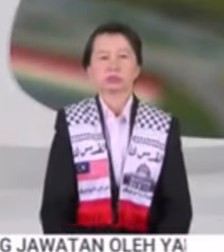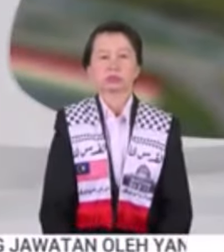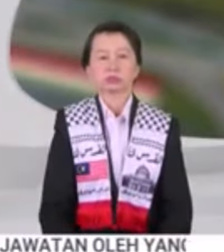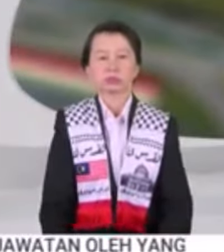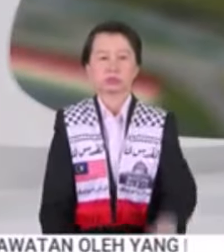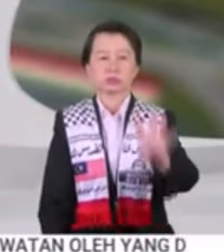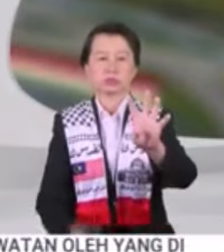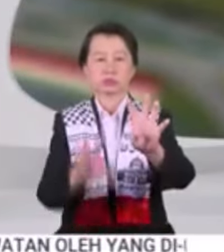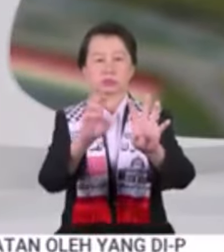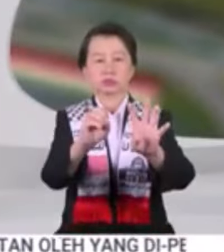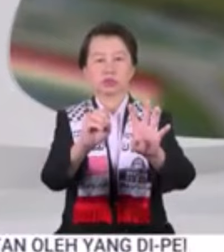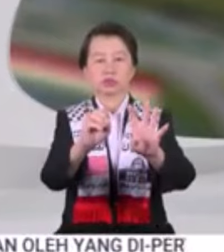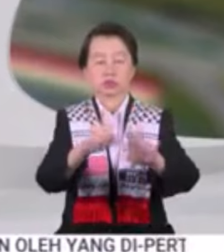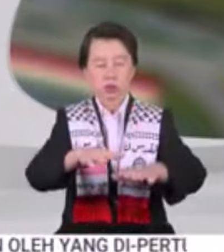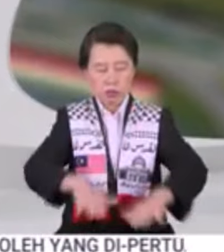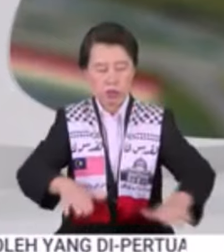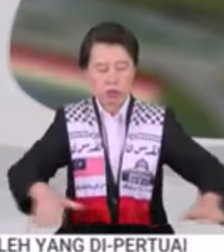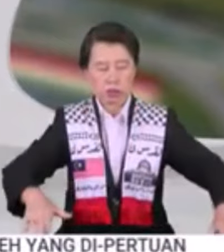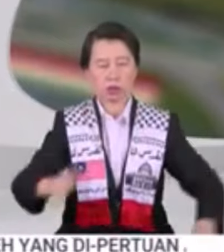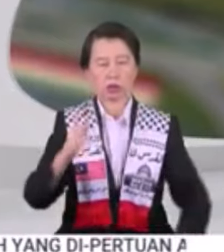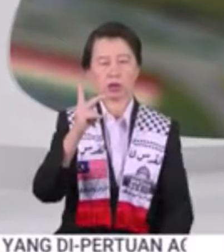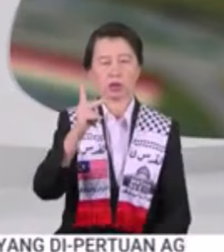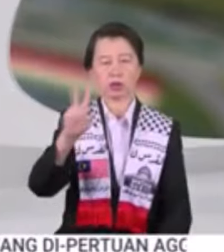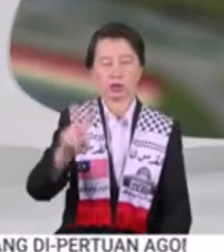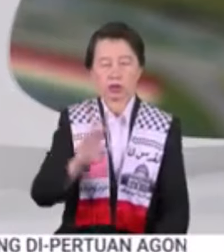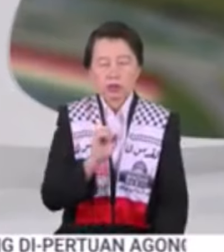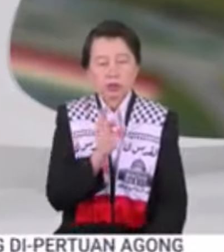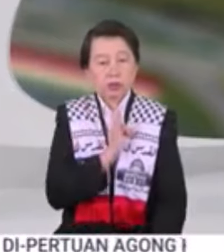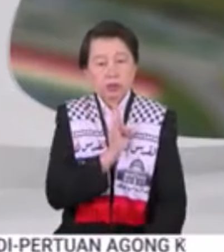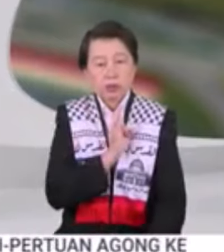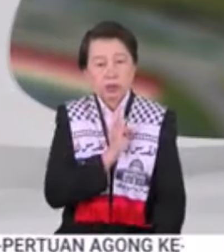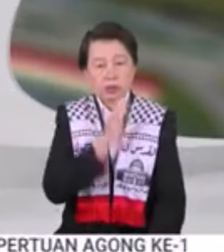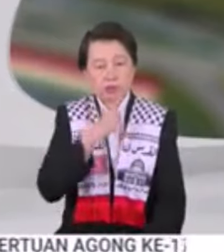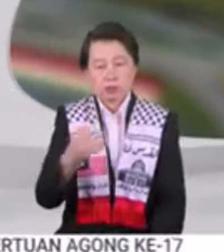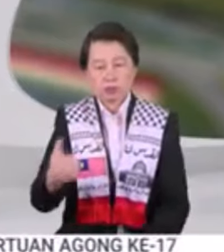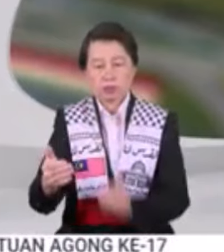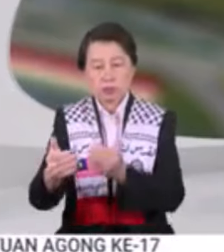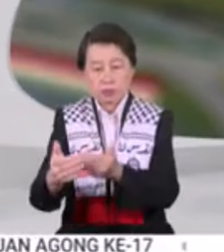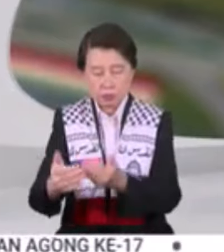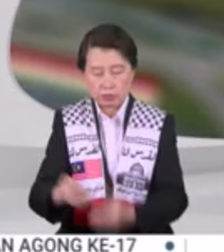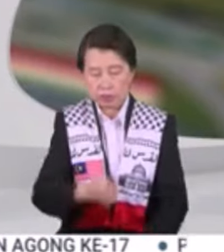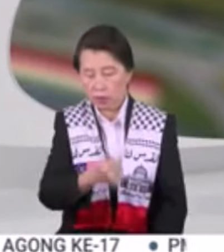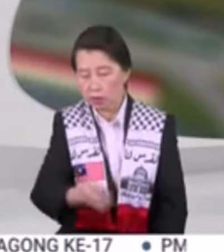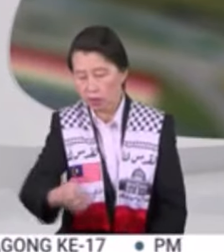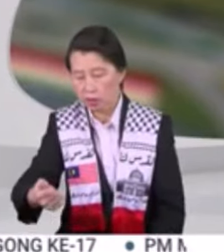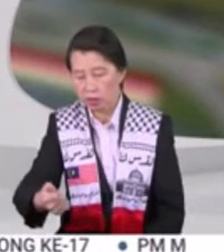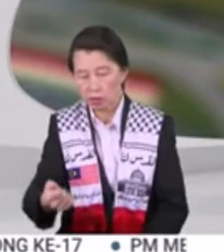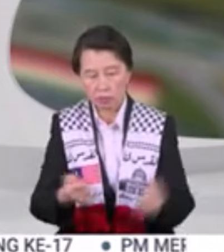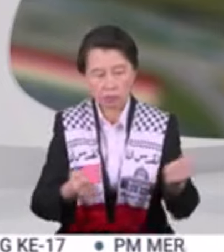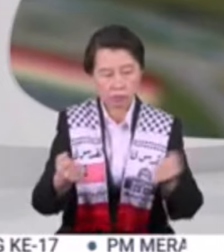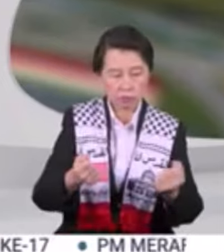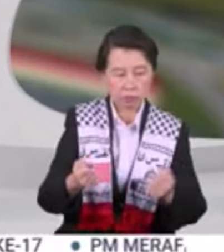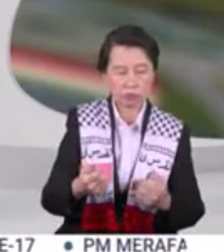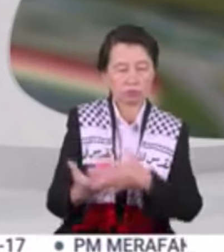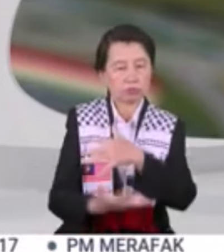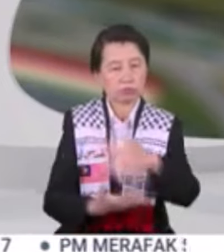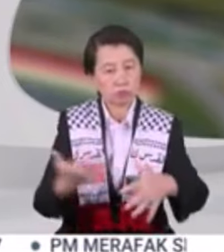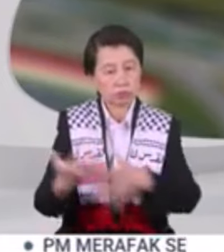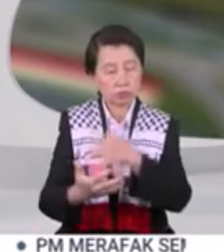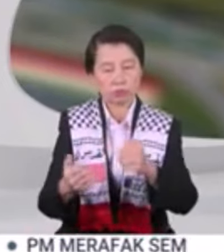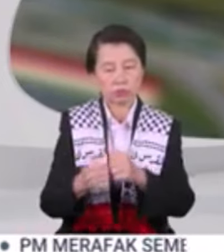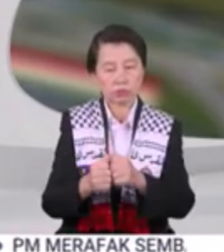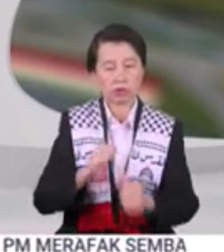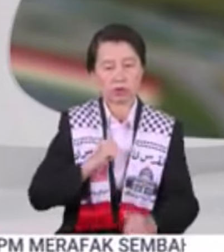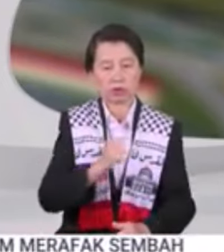Seramai 40 kanak-kanak sekitar Lembah Kelang teruja berpeluang mendekati peralatan, jentera serta beramah mesra